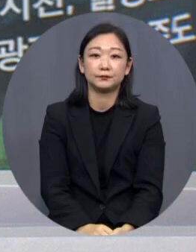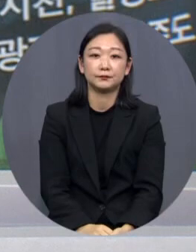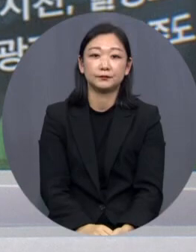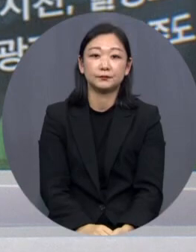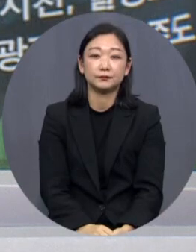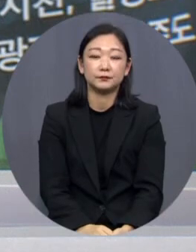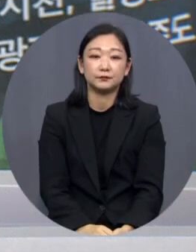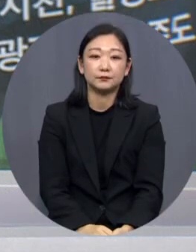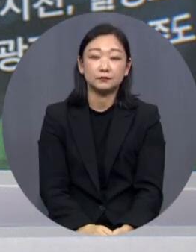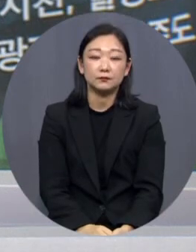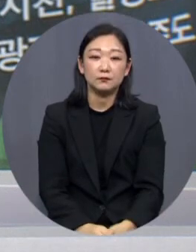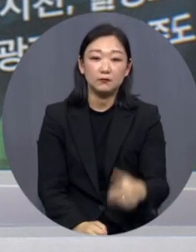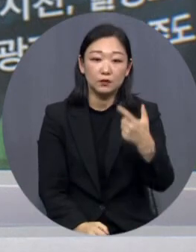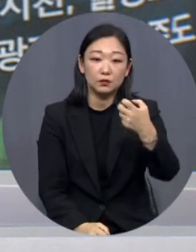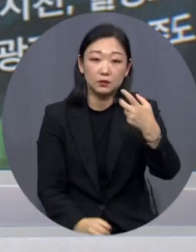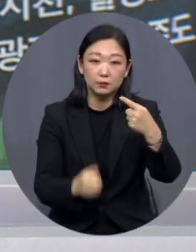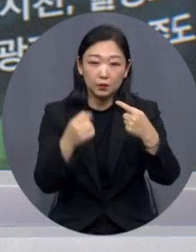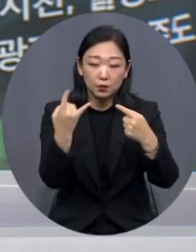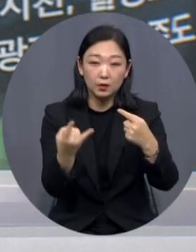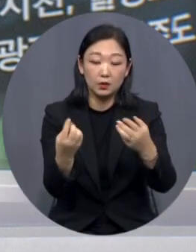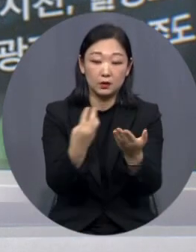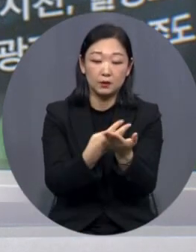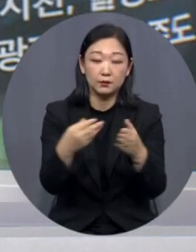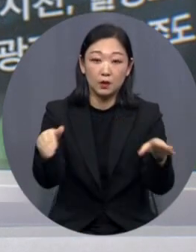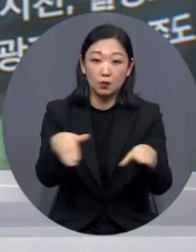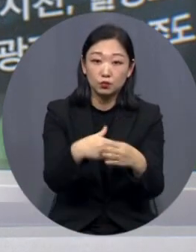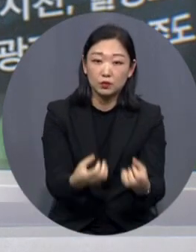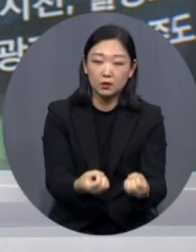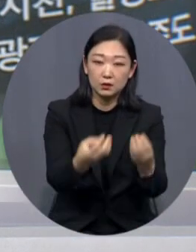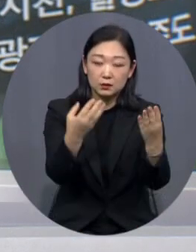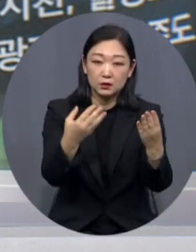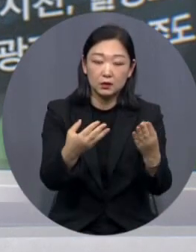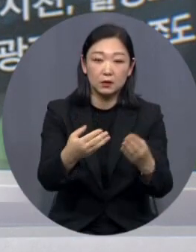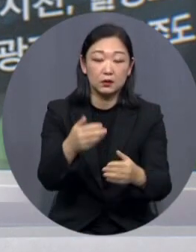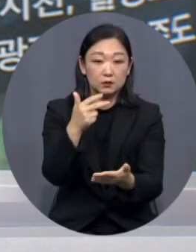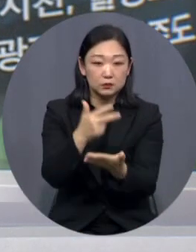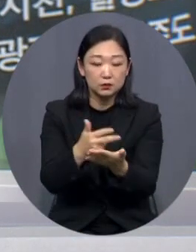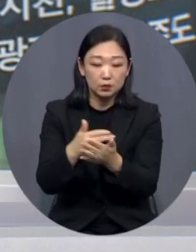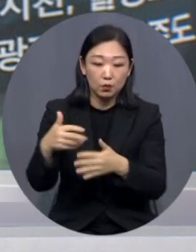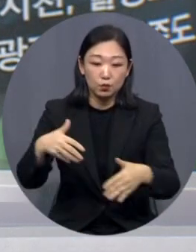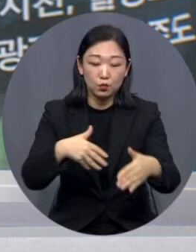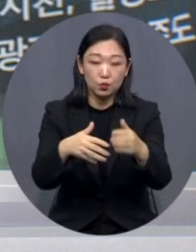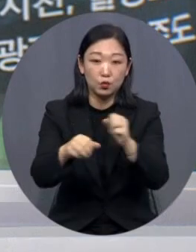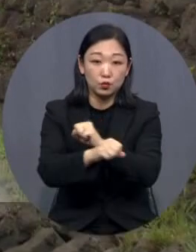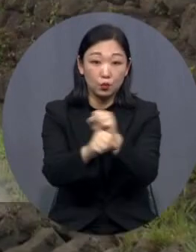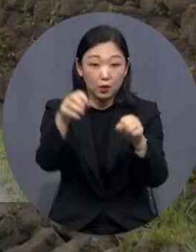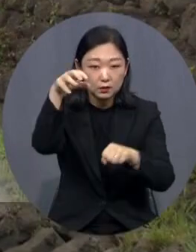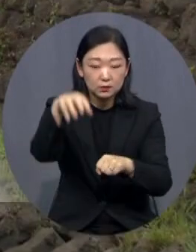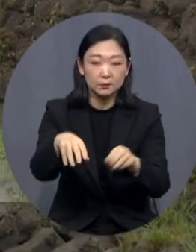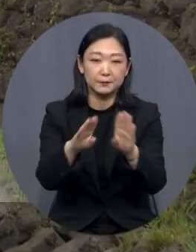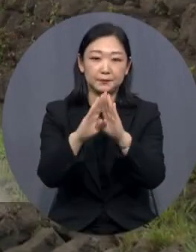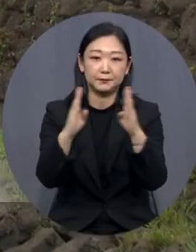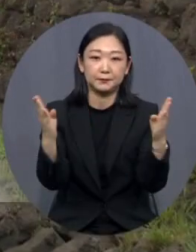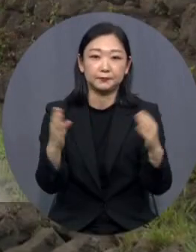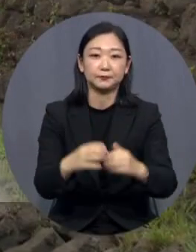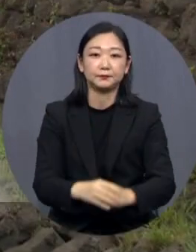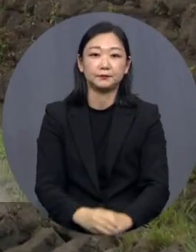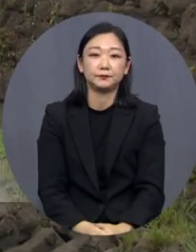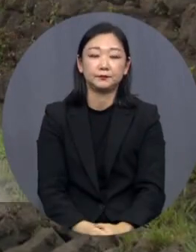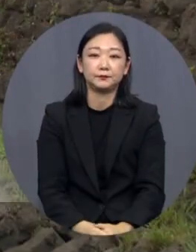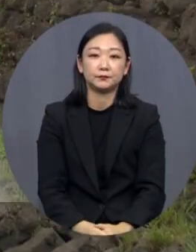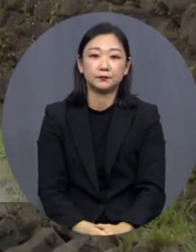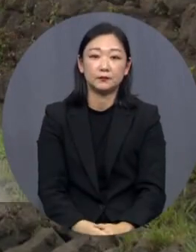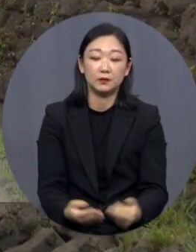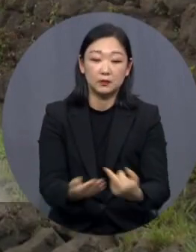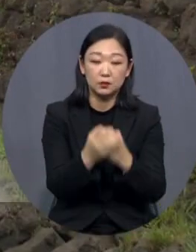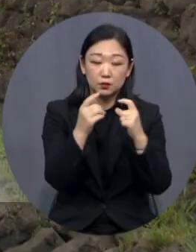나눴습니다 제 62회 탐나 문화재가 오늘 제주시 지천과 칠성로 탐라문화광장 등에서 개막했습니다